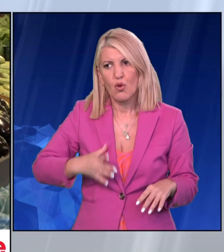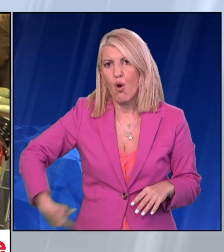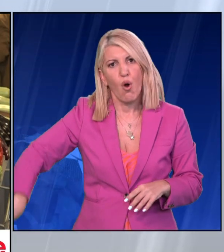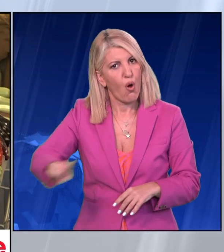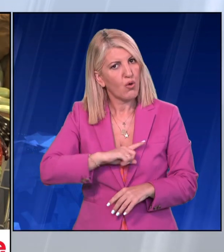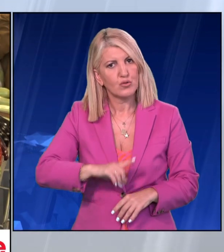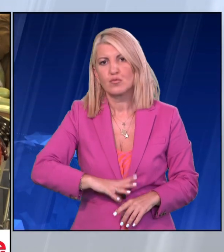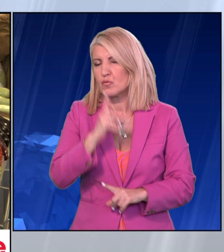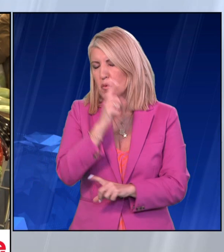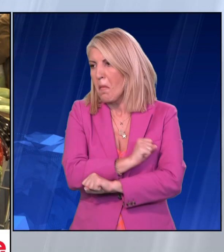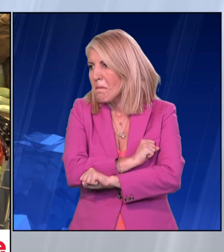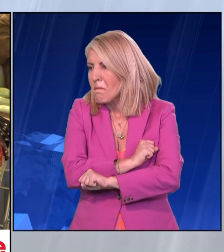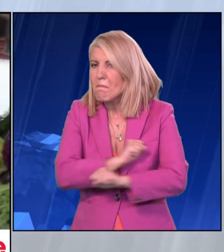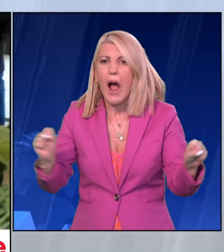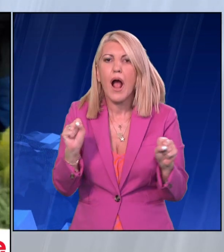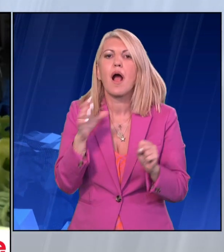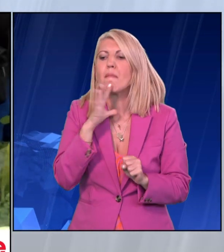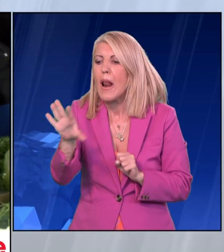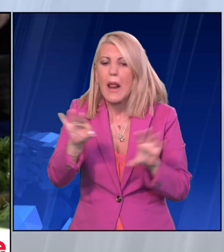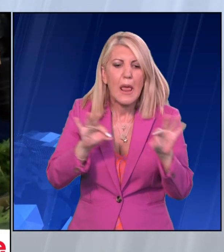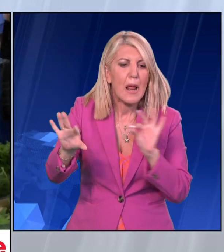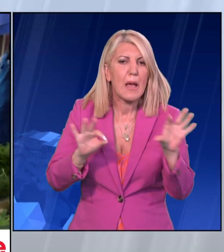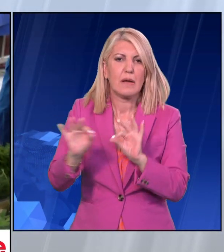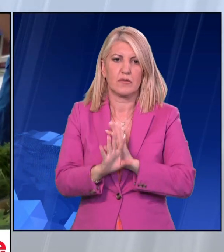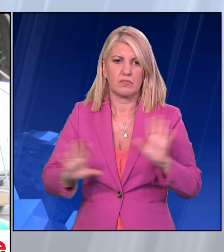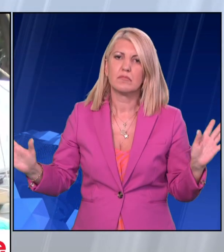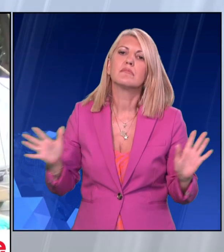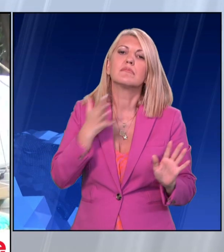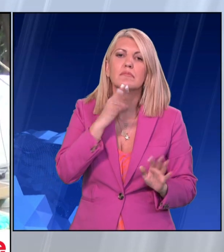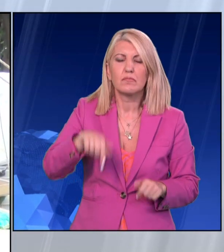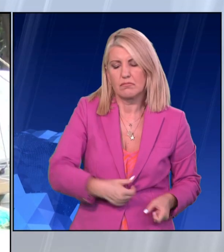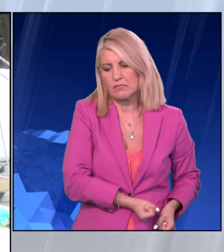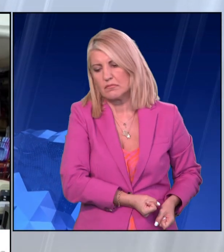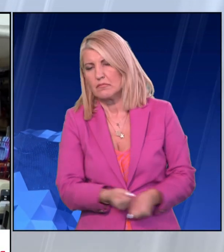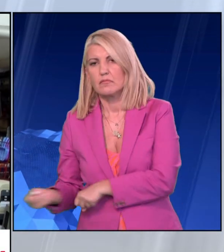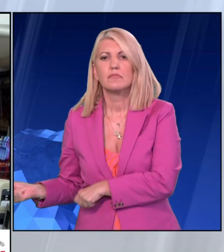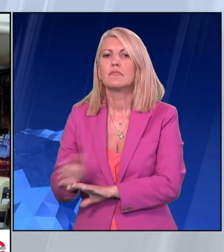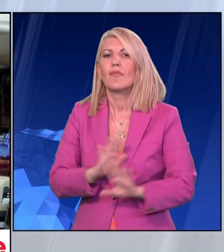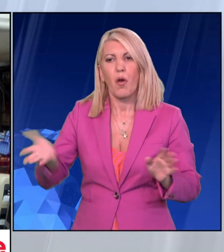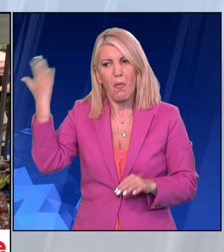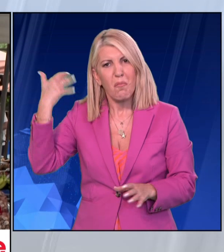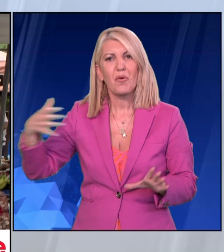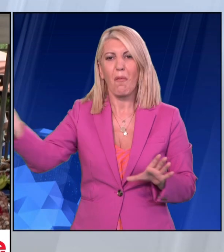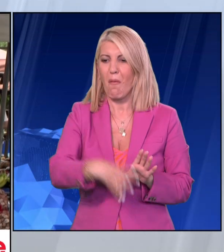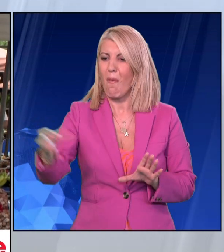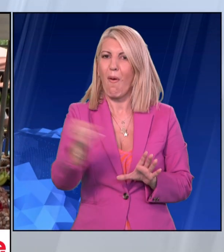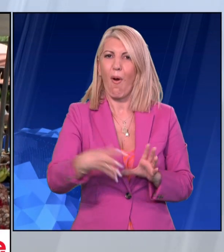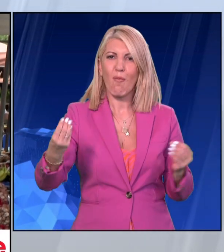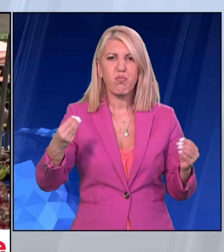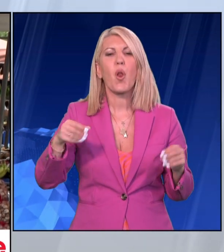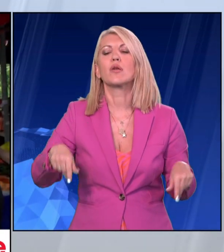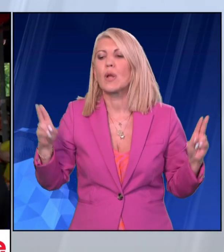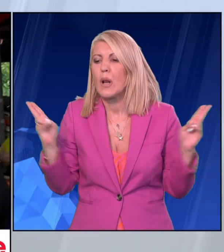αγορές στις απολύτως απαραίτητες. Αν έχουμε κόψει τα μισά. Από ό,τι παίρναμε. Ο